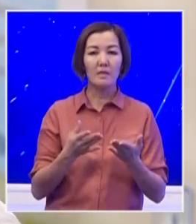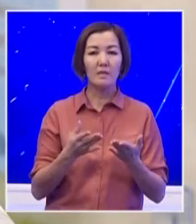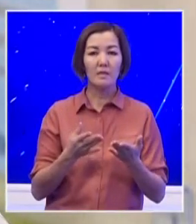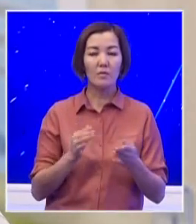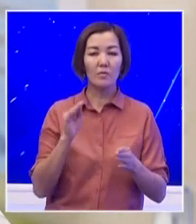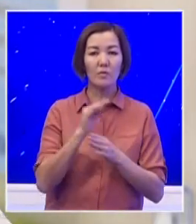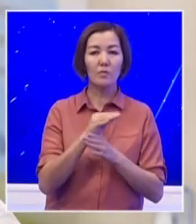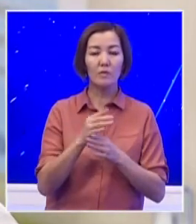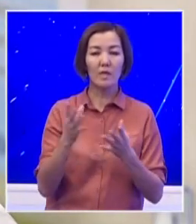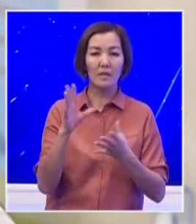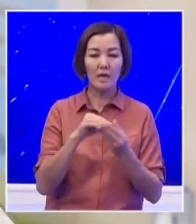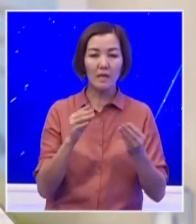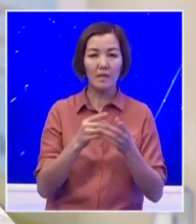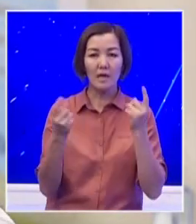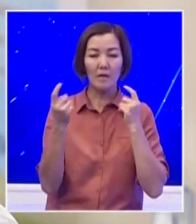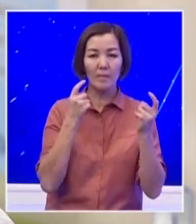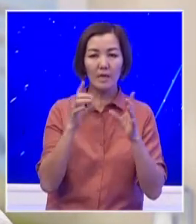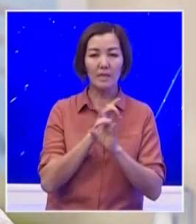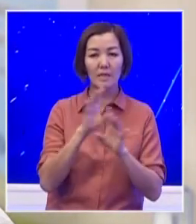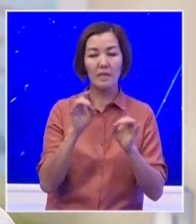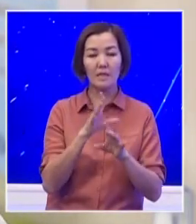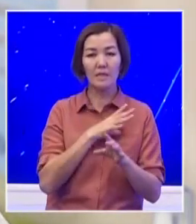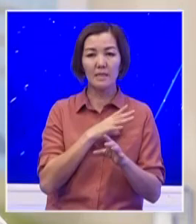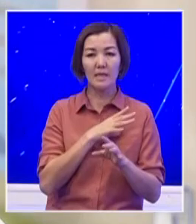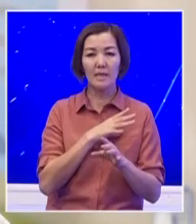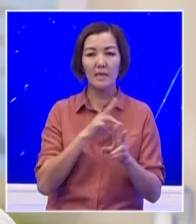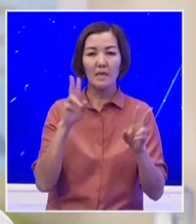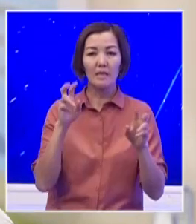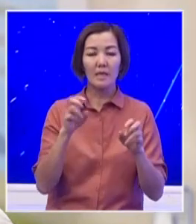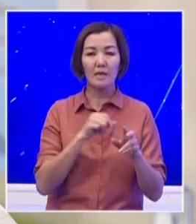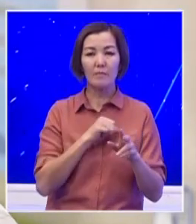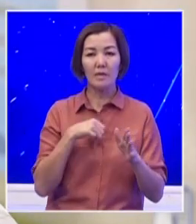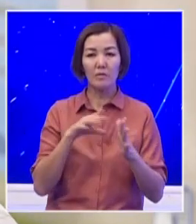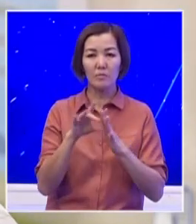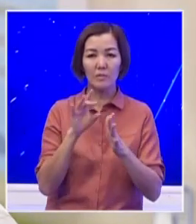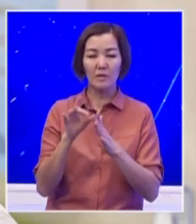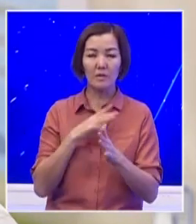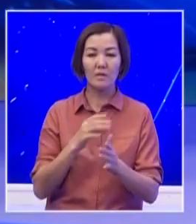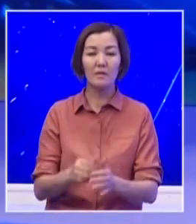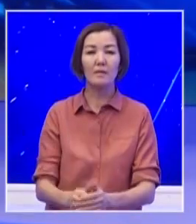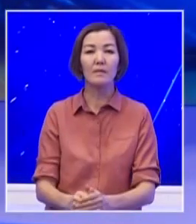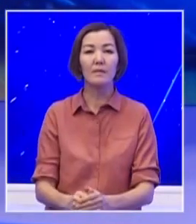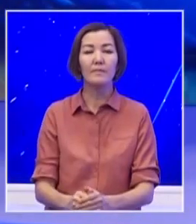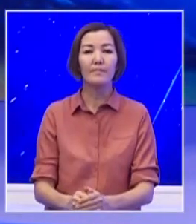қосымша ақпараттармен бөлістік, осылай керекті тақырыптарды өзімізге меңгердік.